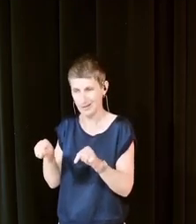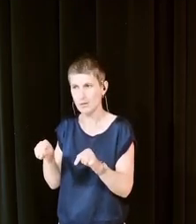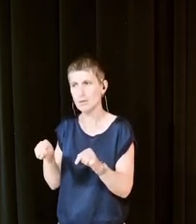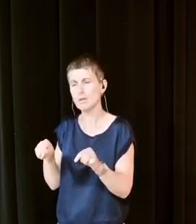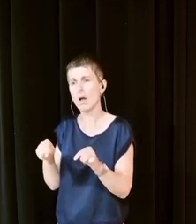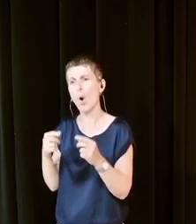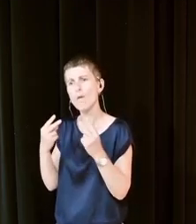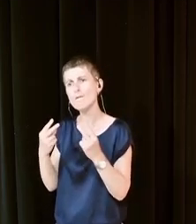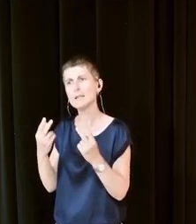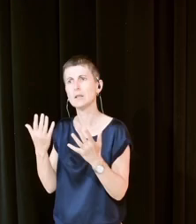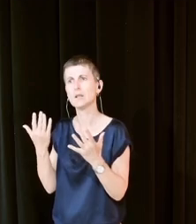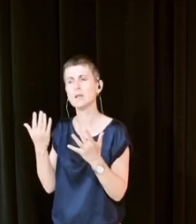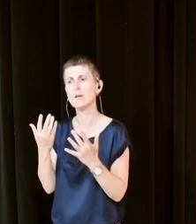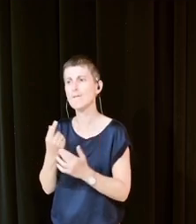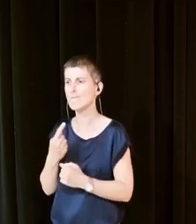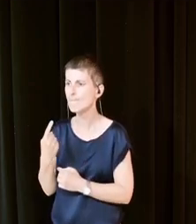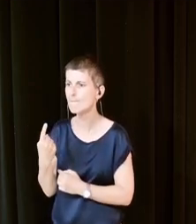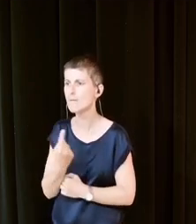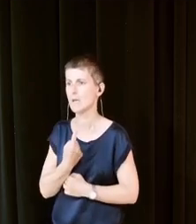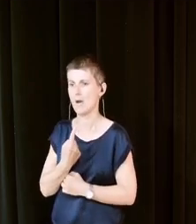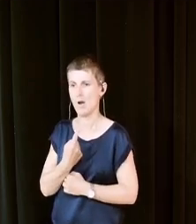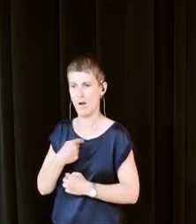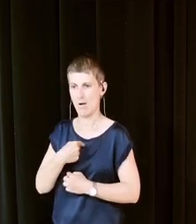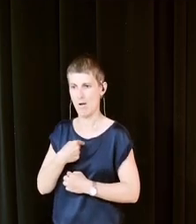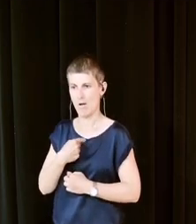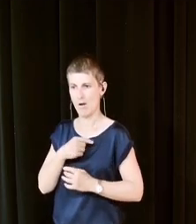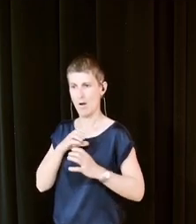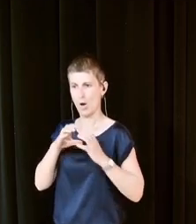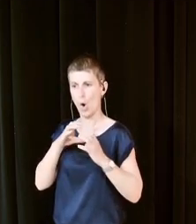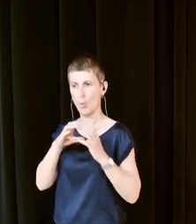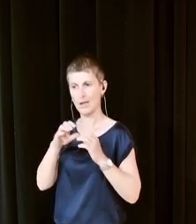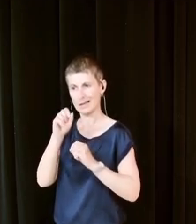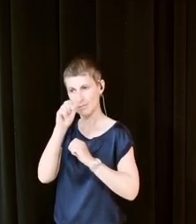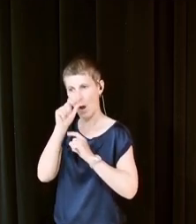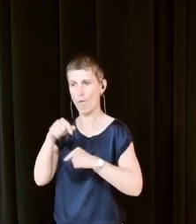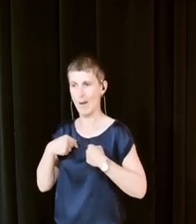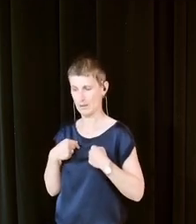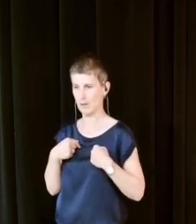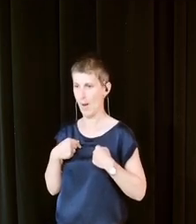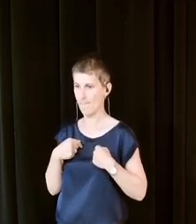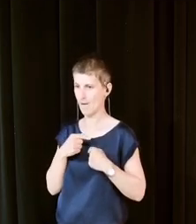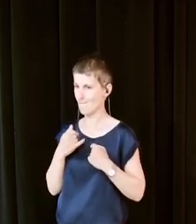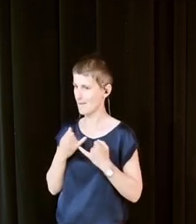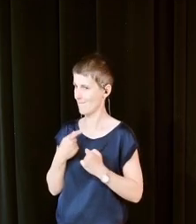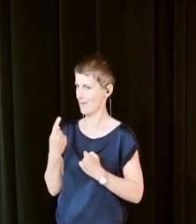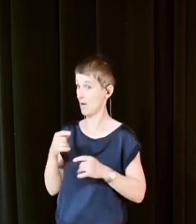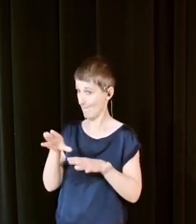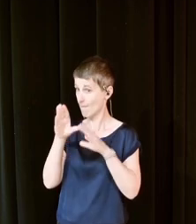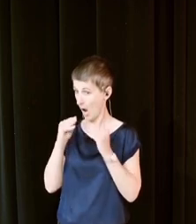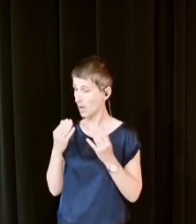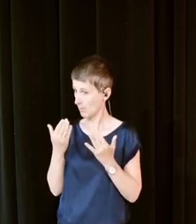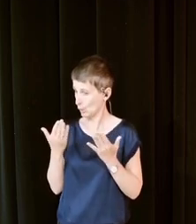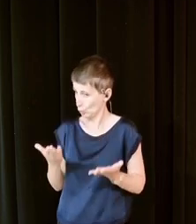das, wie wir als kommunikatives, aufmerksames Gegenüber das wahrnehmen. Ja. Und